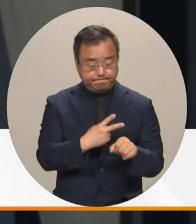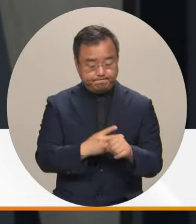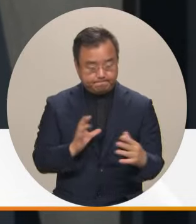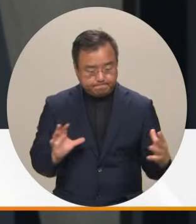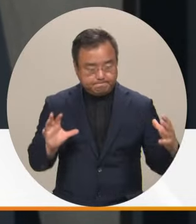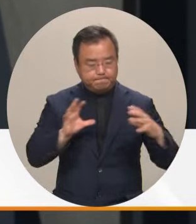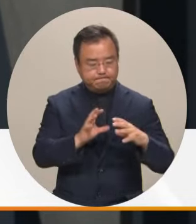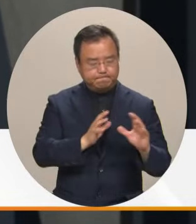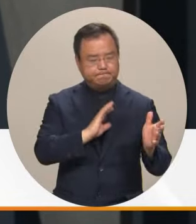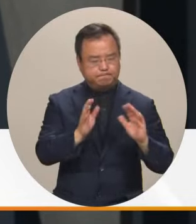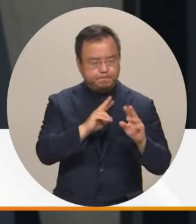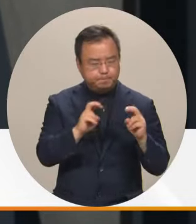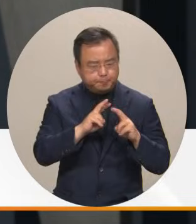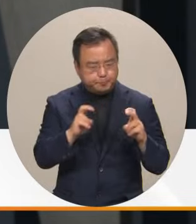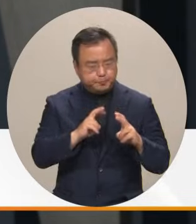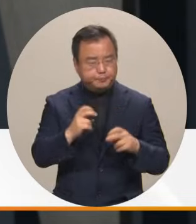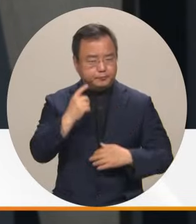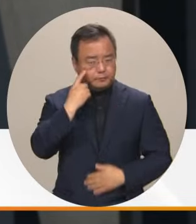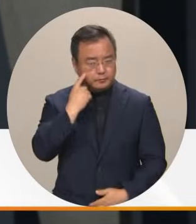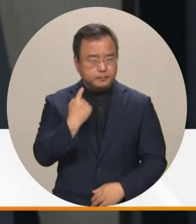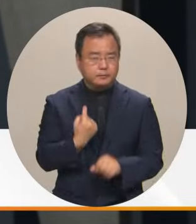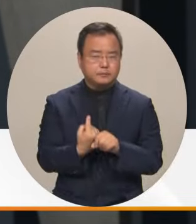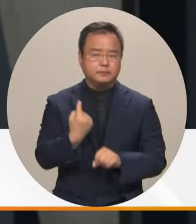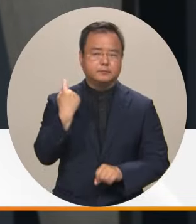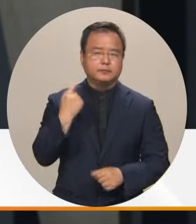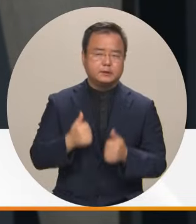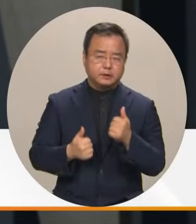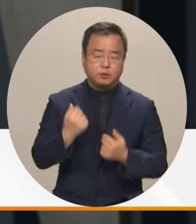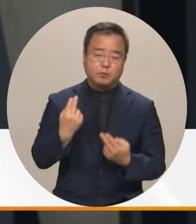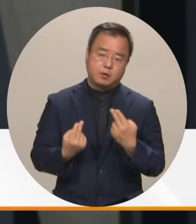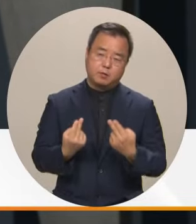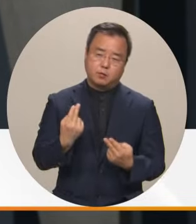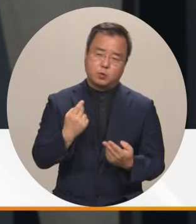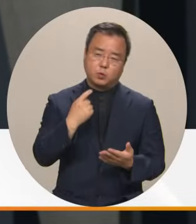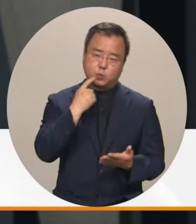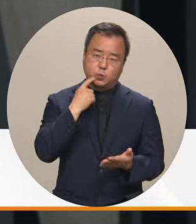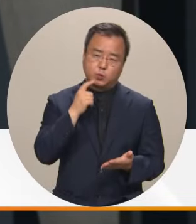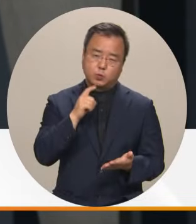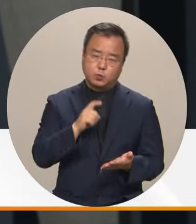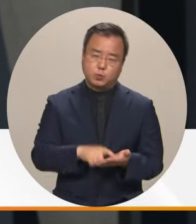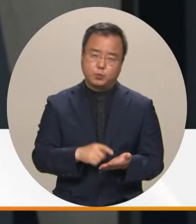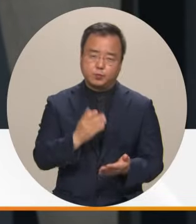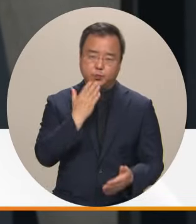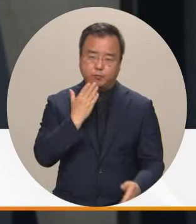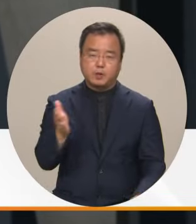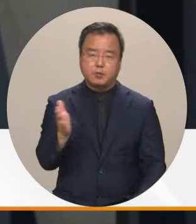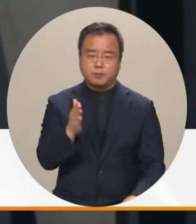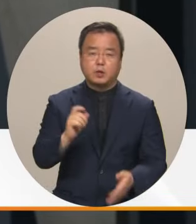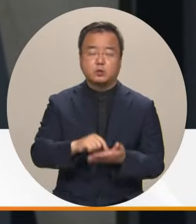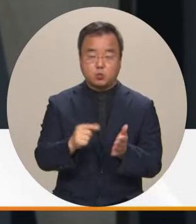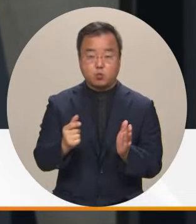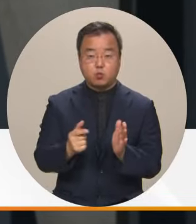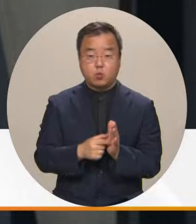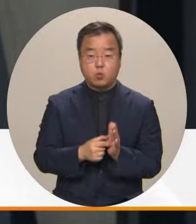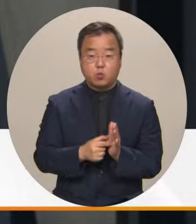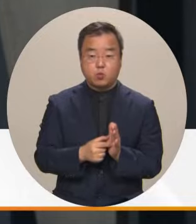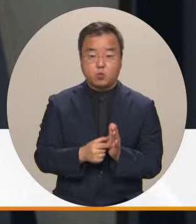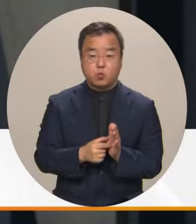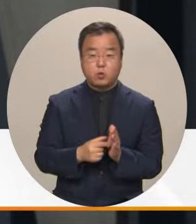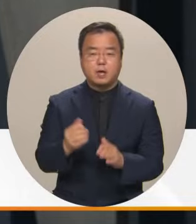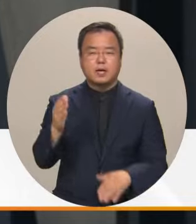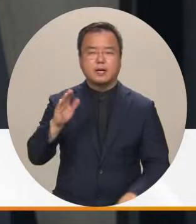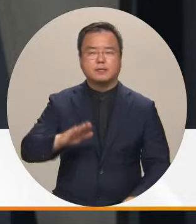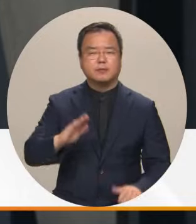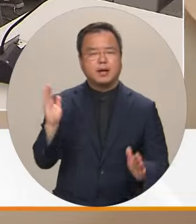하면서 작년 수능보다는 다소 쉬운 수준에서 출제되어 있지만 어